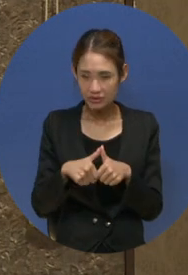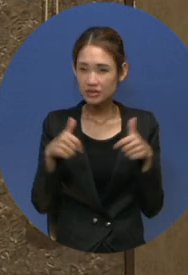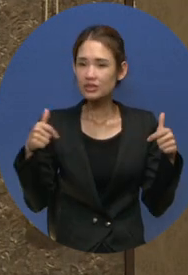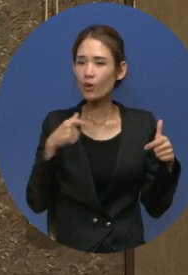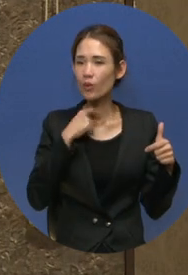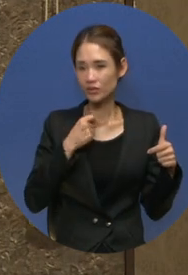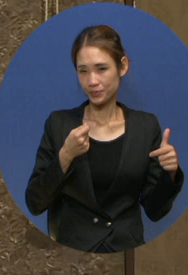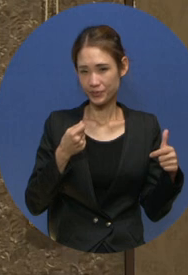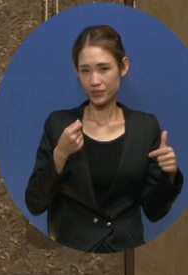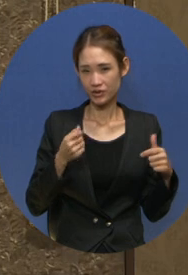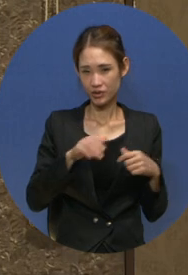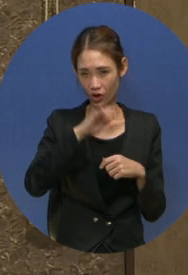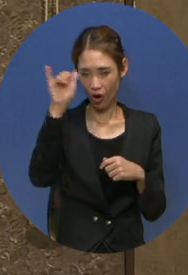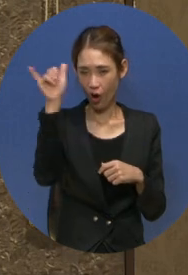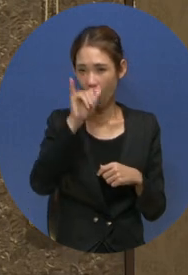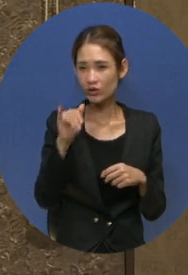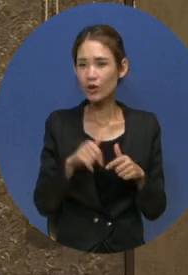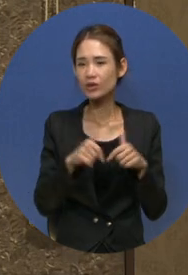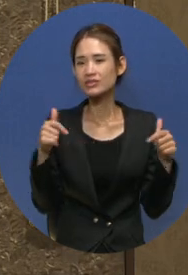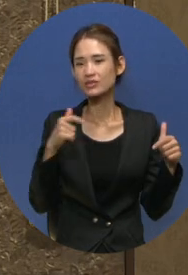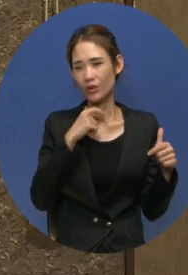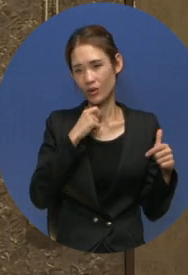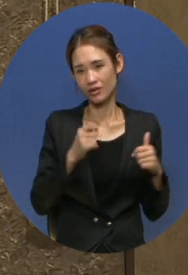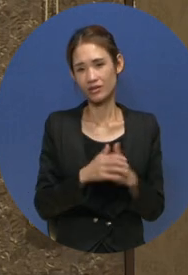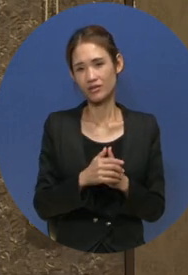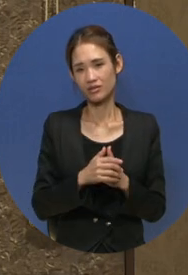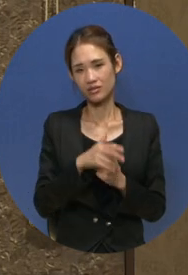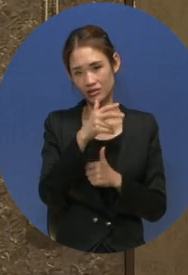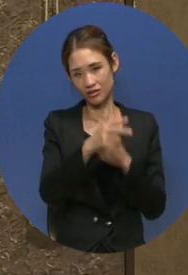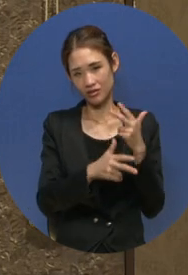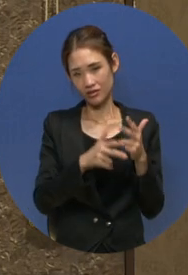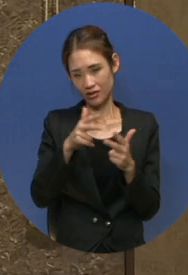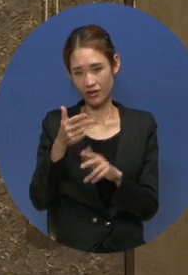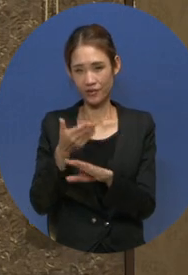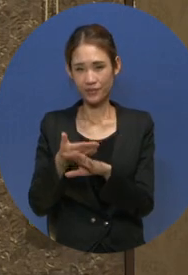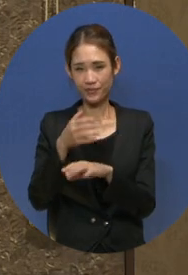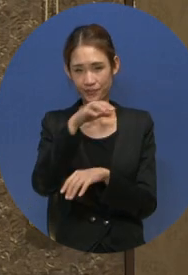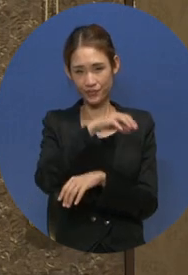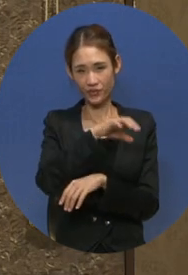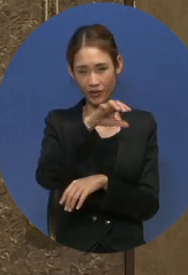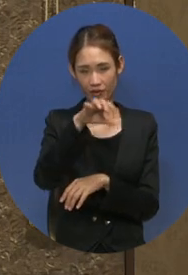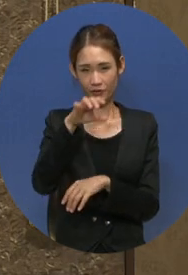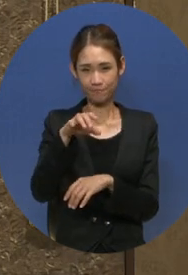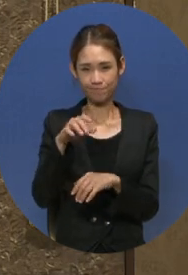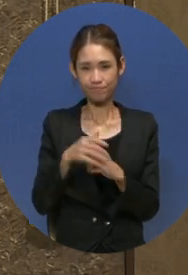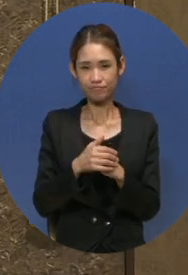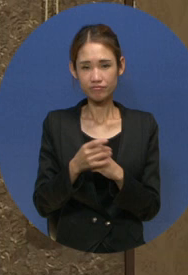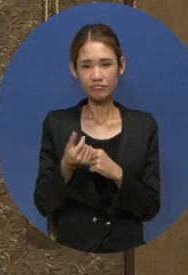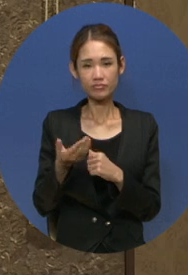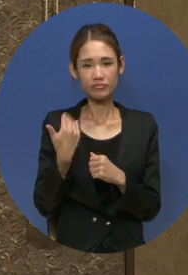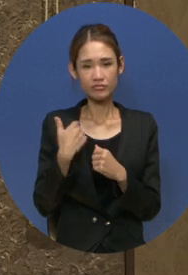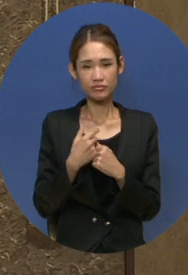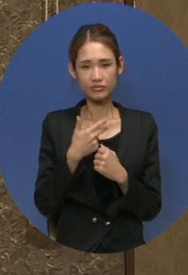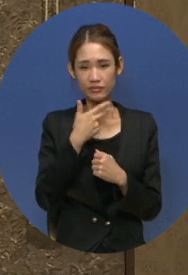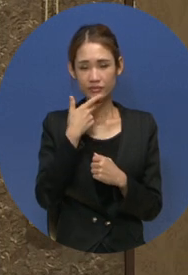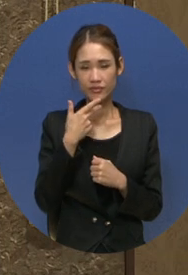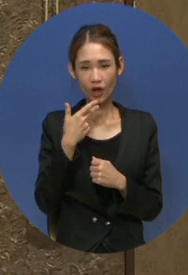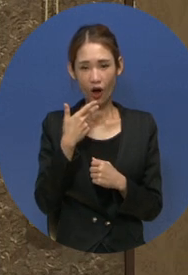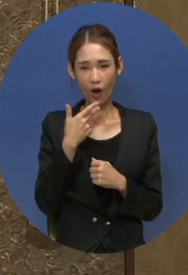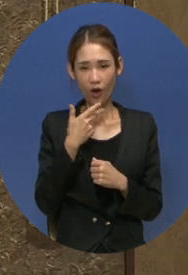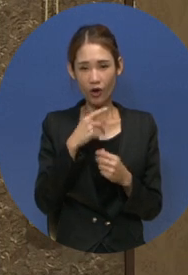이제 전국 차원으로도 넓히고 싶어요. 그리고 이런 사업들을 예, 다른 기관에서도 아니면 아까 제가 이제 영어 버전